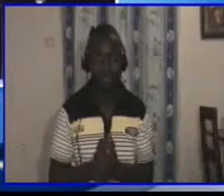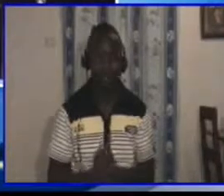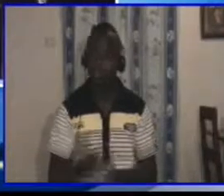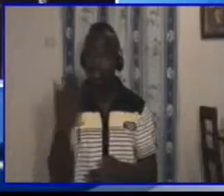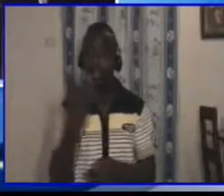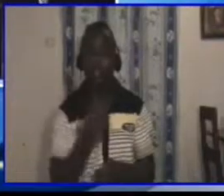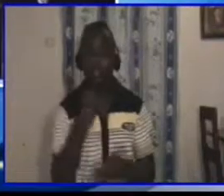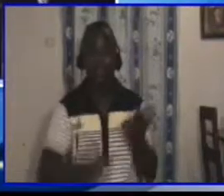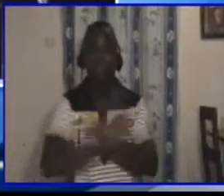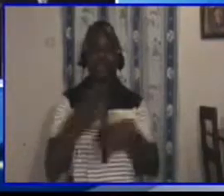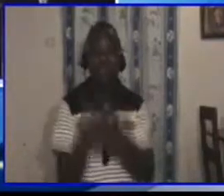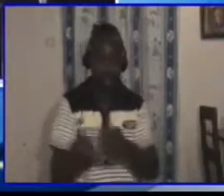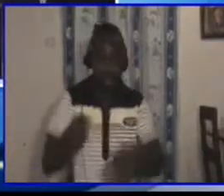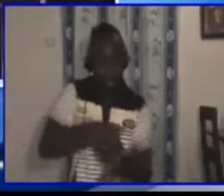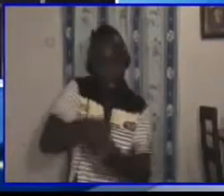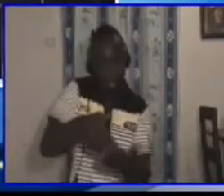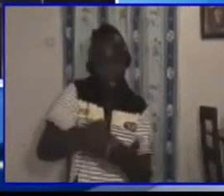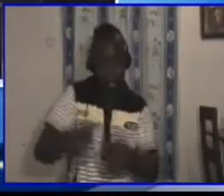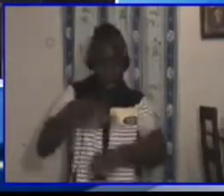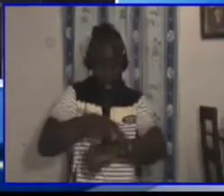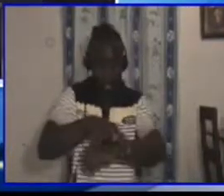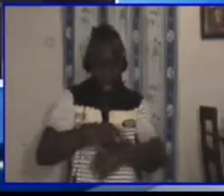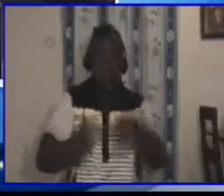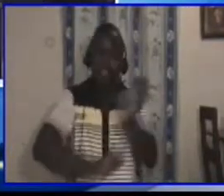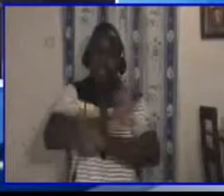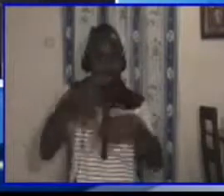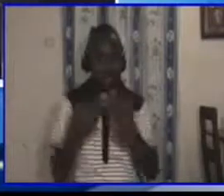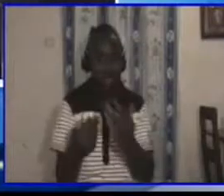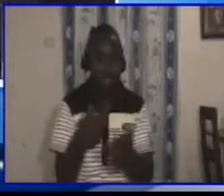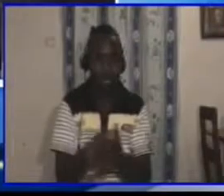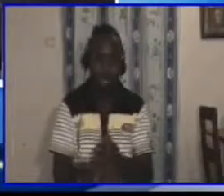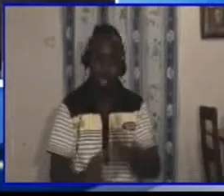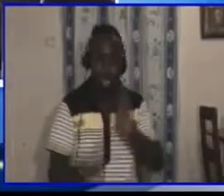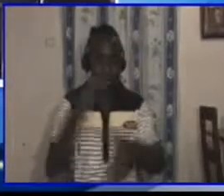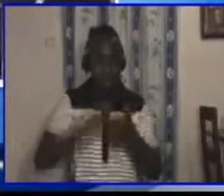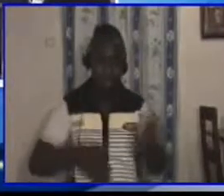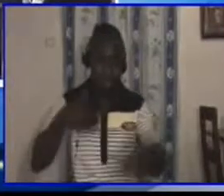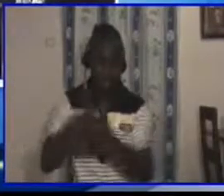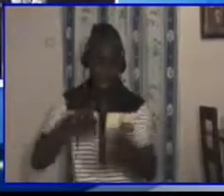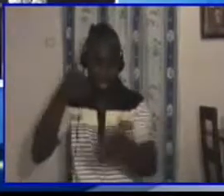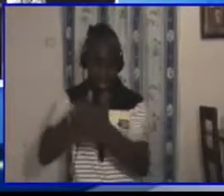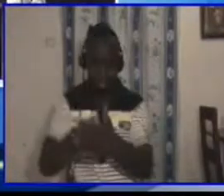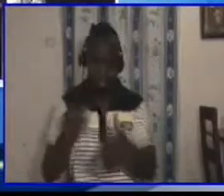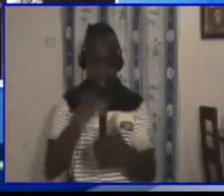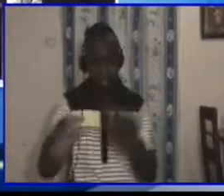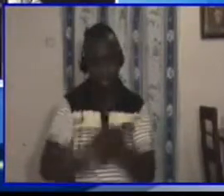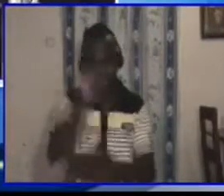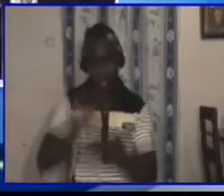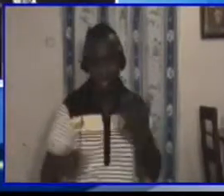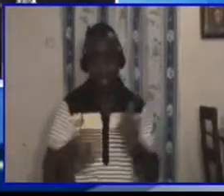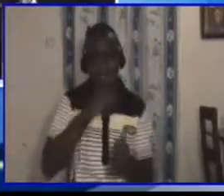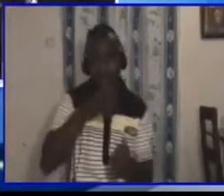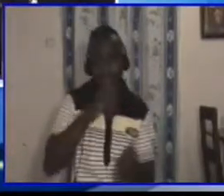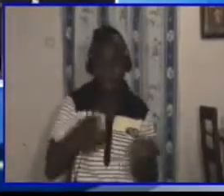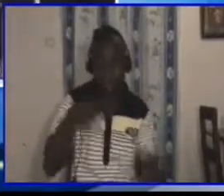potete anche leggerlo in marco capitolo 13 e luca